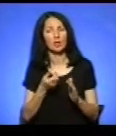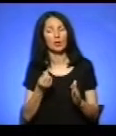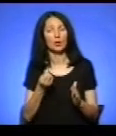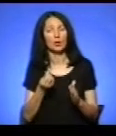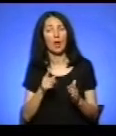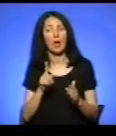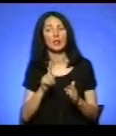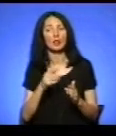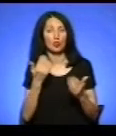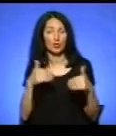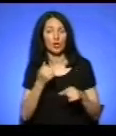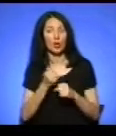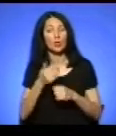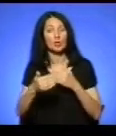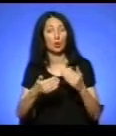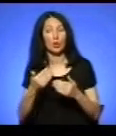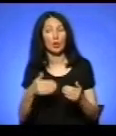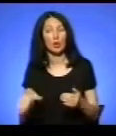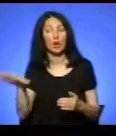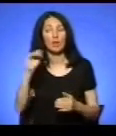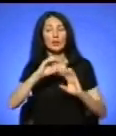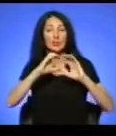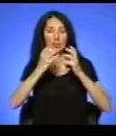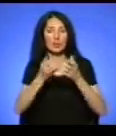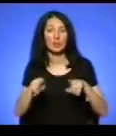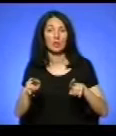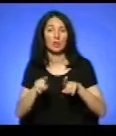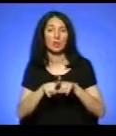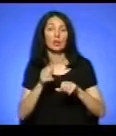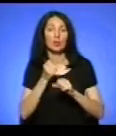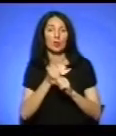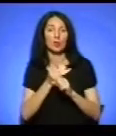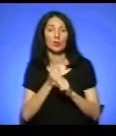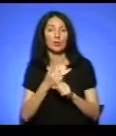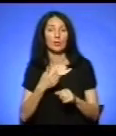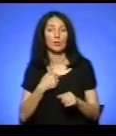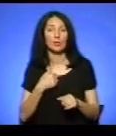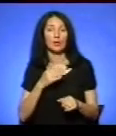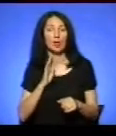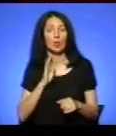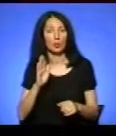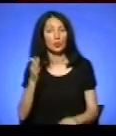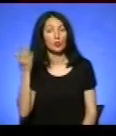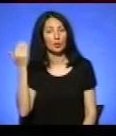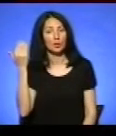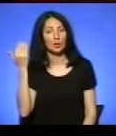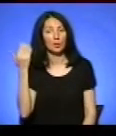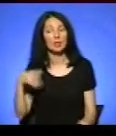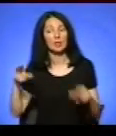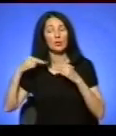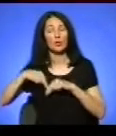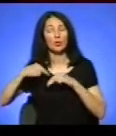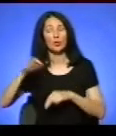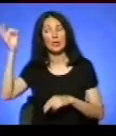такому, ну, весь світ на тому стоїть. Так же ж, я, будучи колись співпрацюючи з